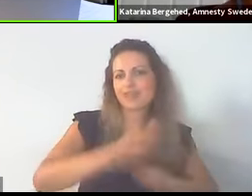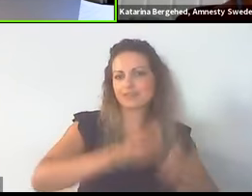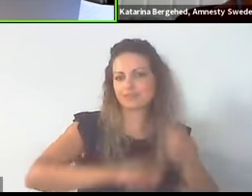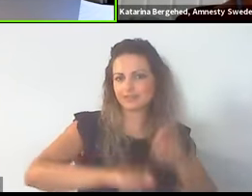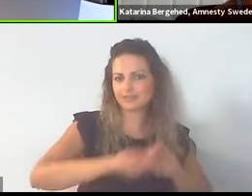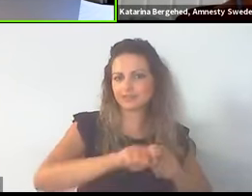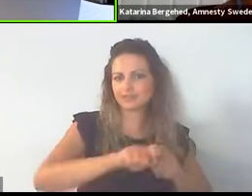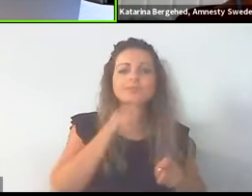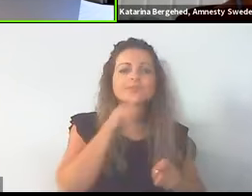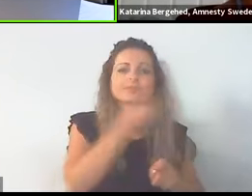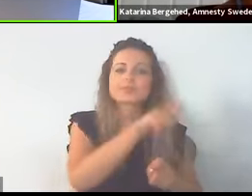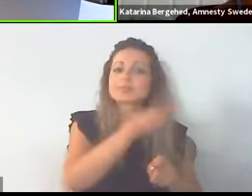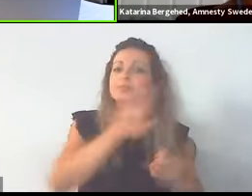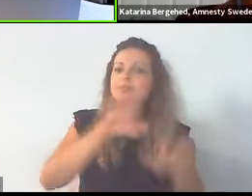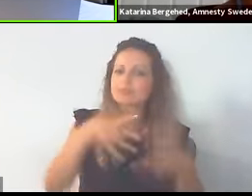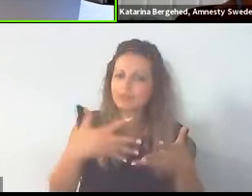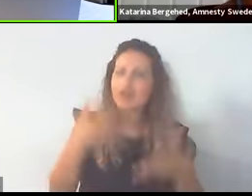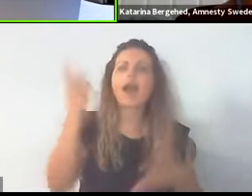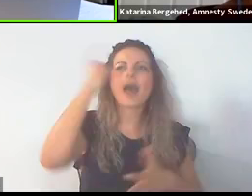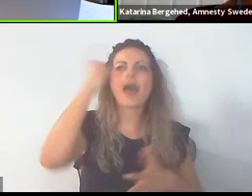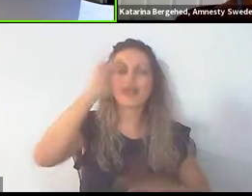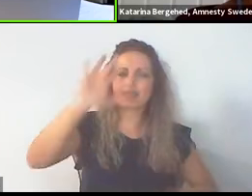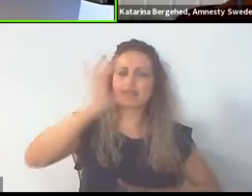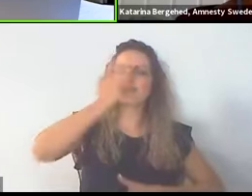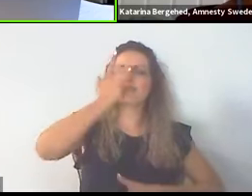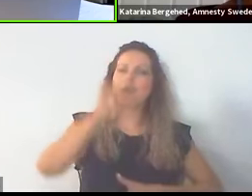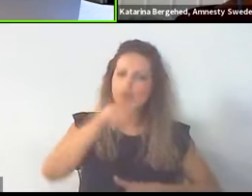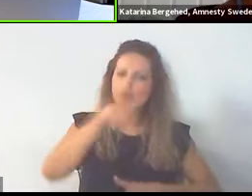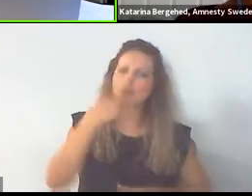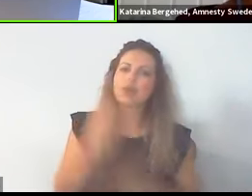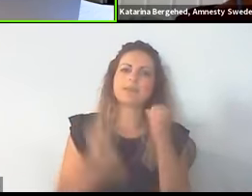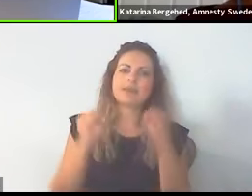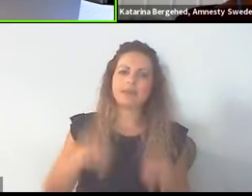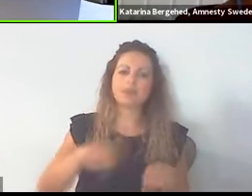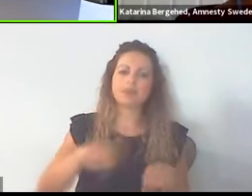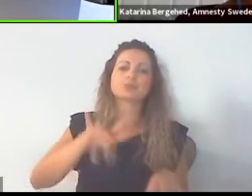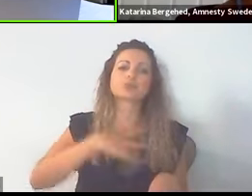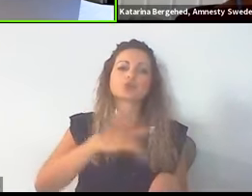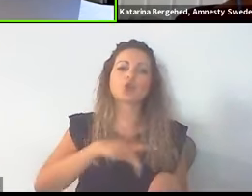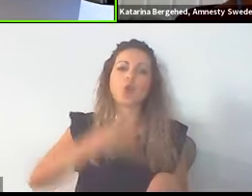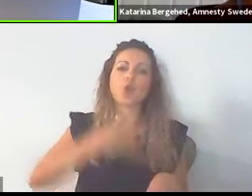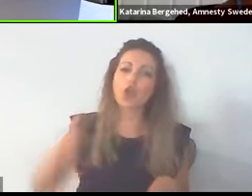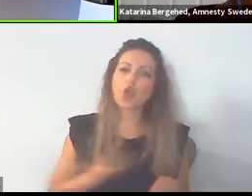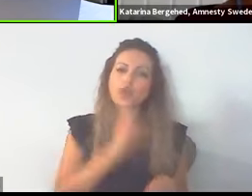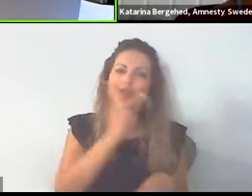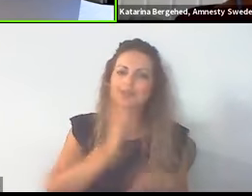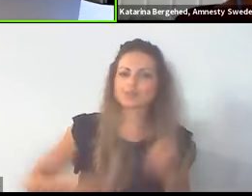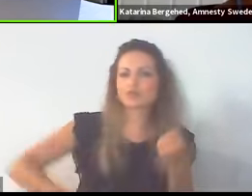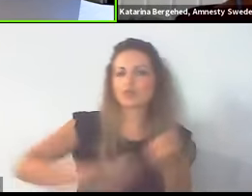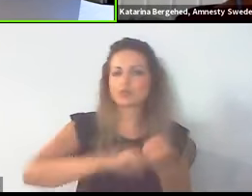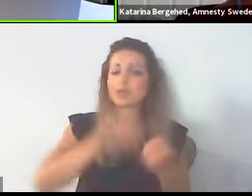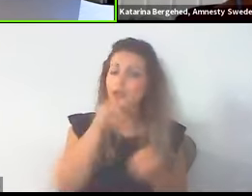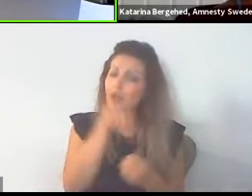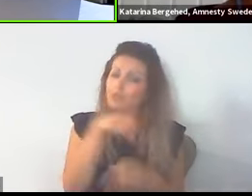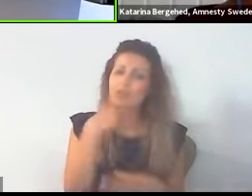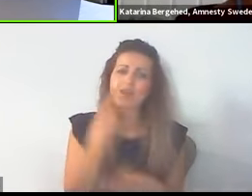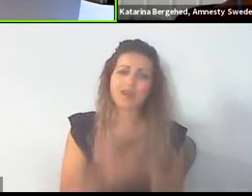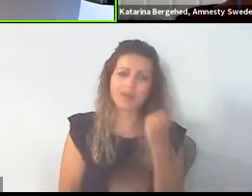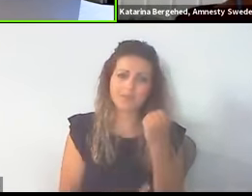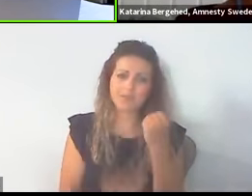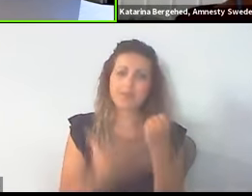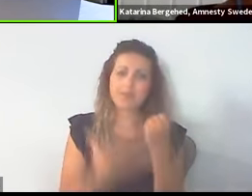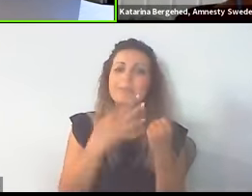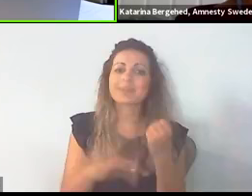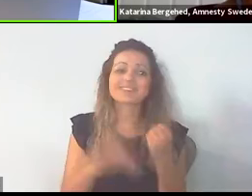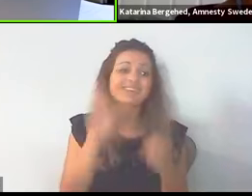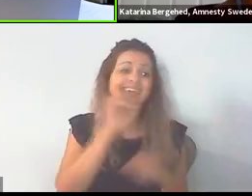ταυτοποιήσει και αναγνωρίσει ότι αυτό είναι αυτό το οποίο λείπει, η ψυχοκοινωνική υποστήριξη. Σκέφτονται δηλαδή τι ήταν αυτό που θα είχαν